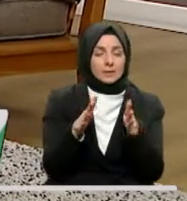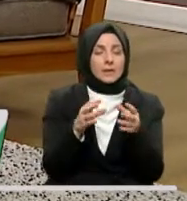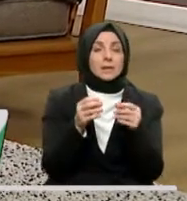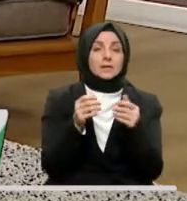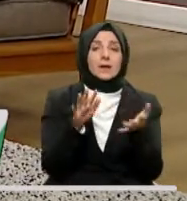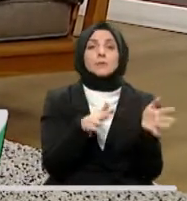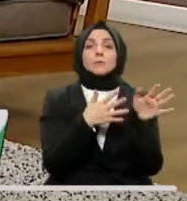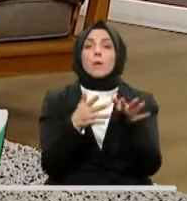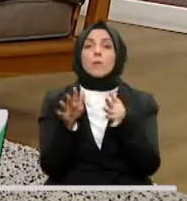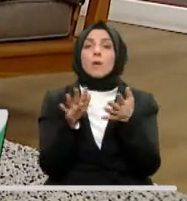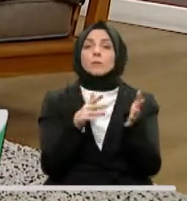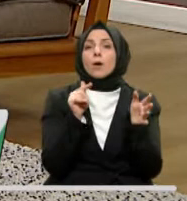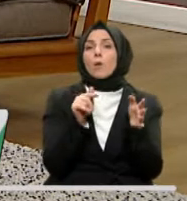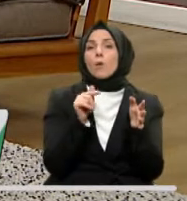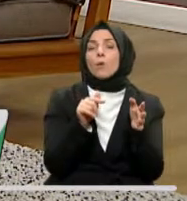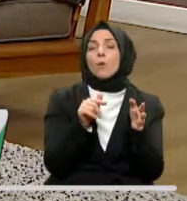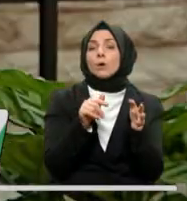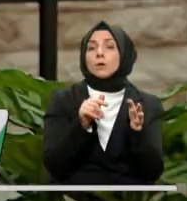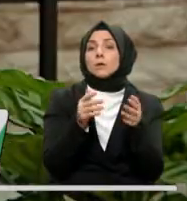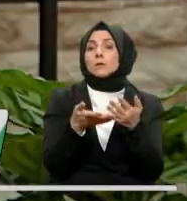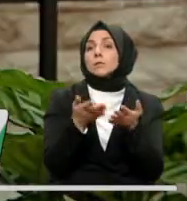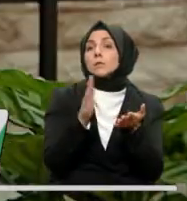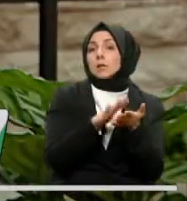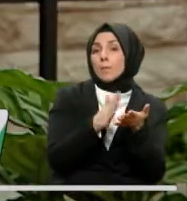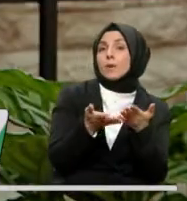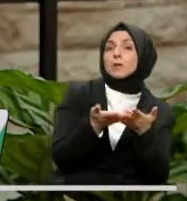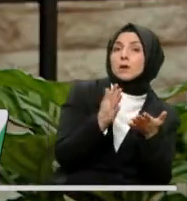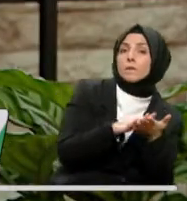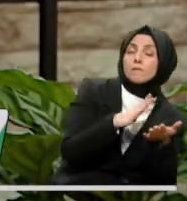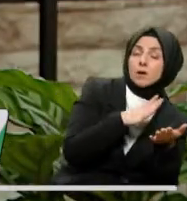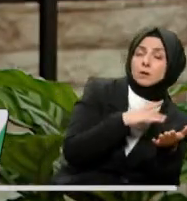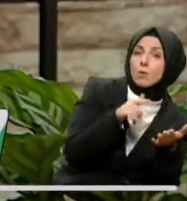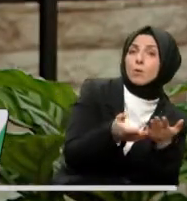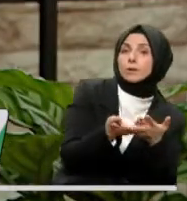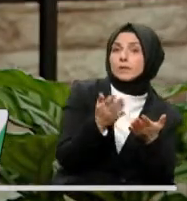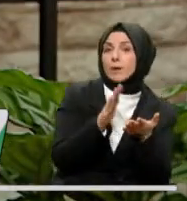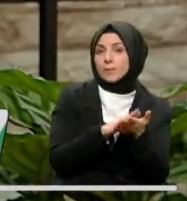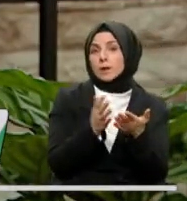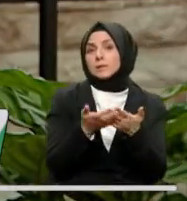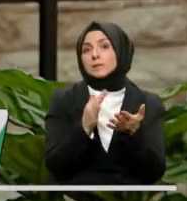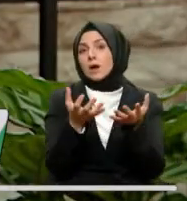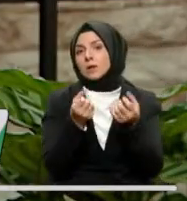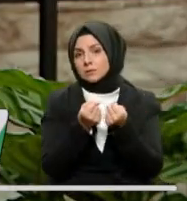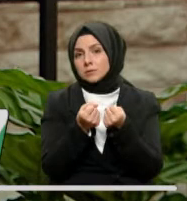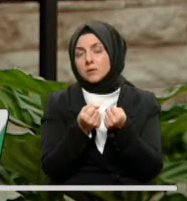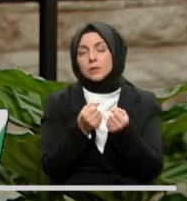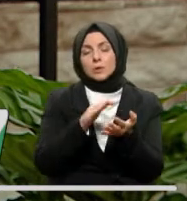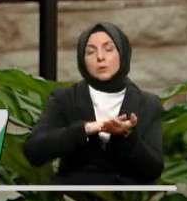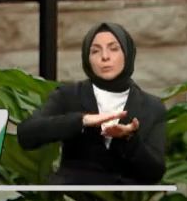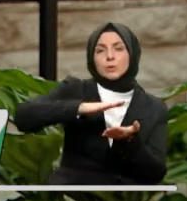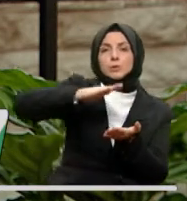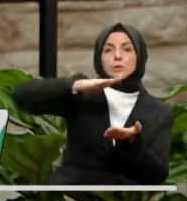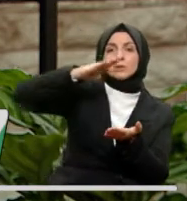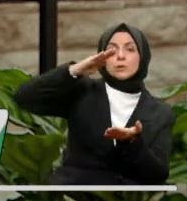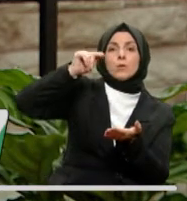yaprak döküyor bu yaprakları alıp birleştirebilirsiniz yaprakları yaprakları onları yürütebilirsiniz yaprak